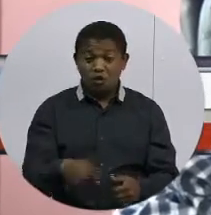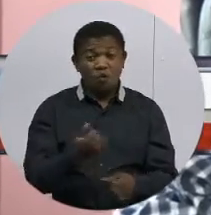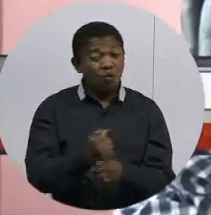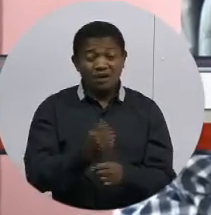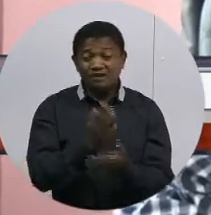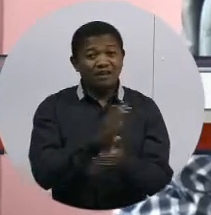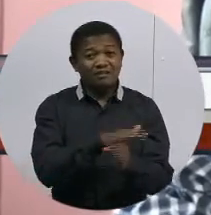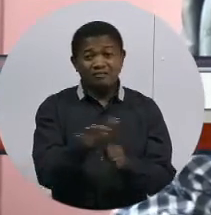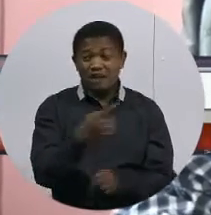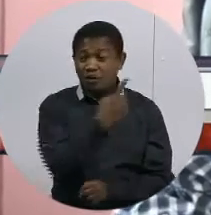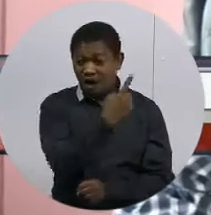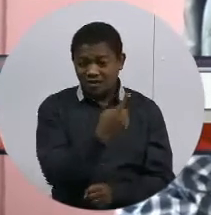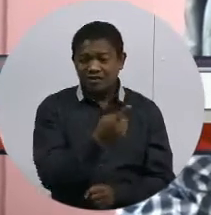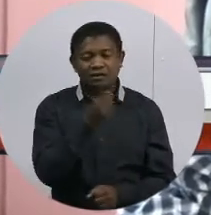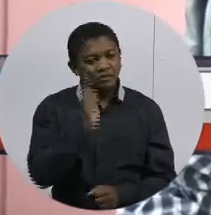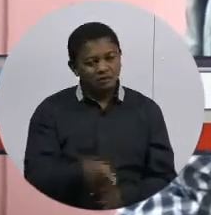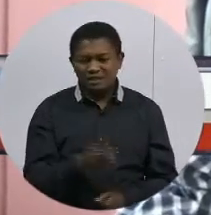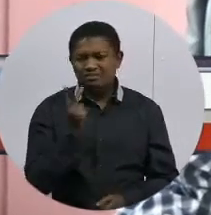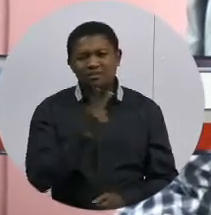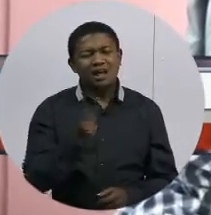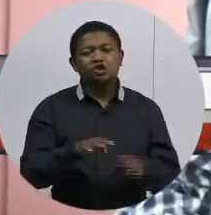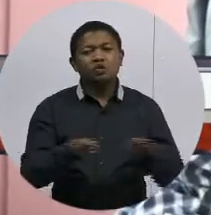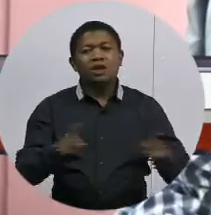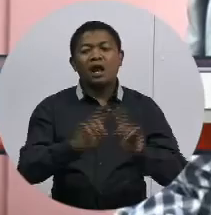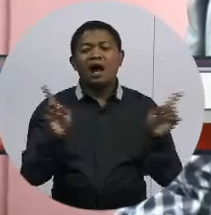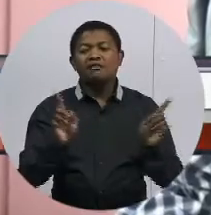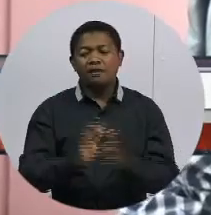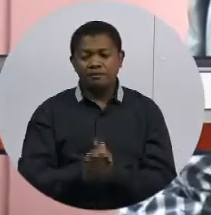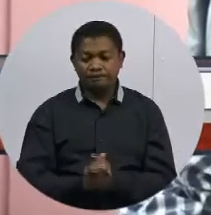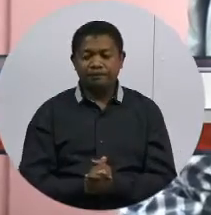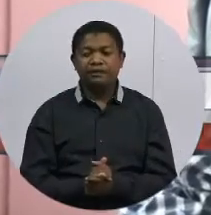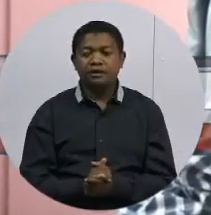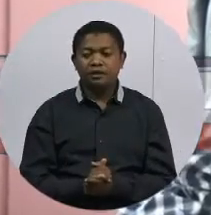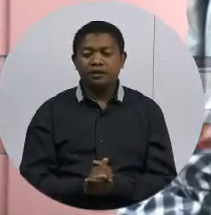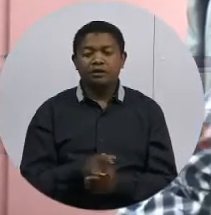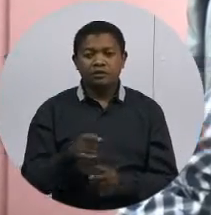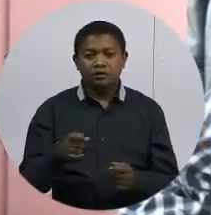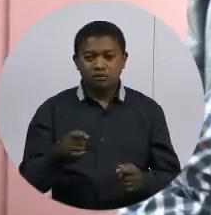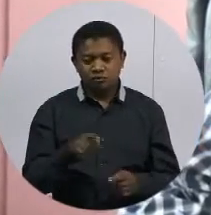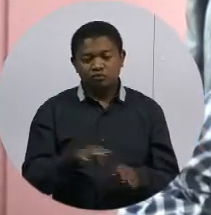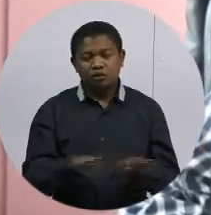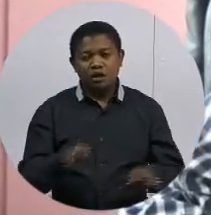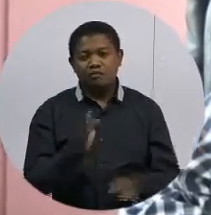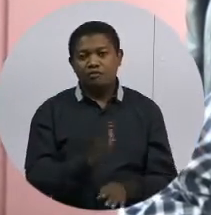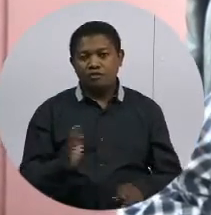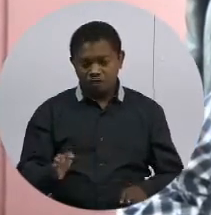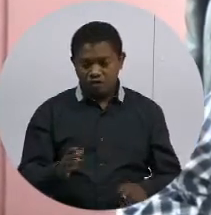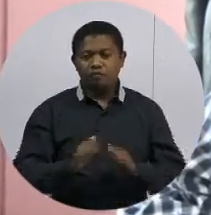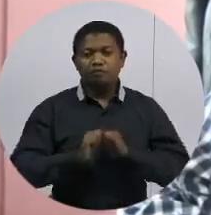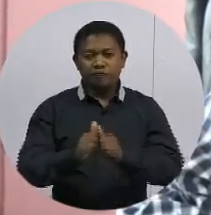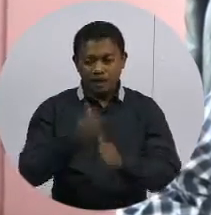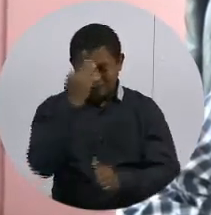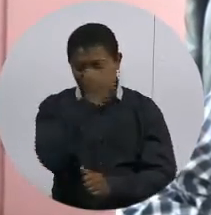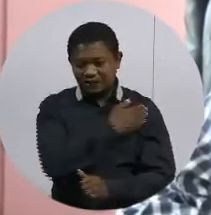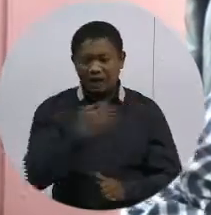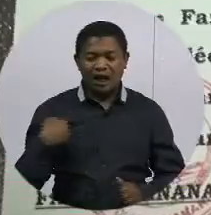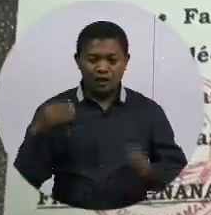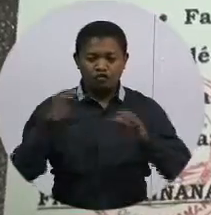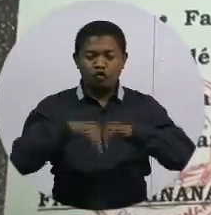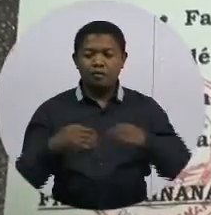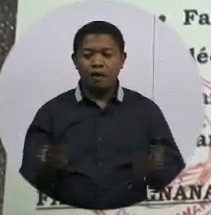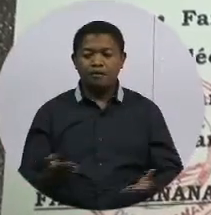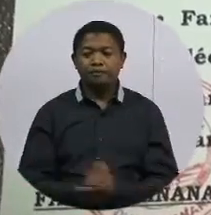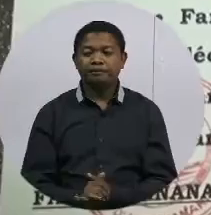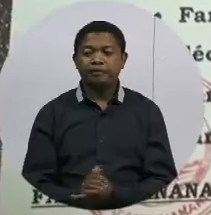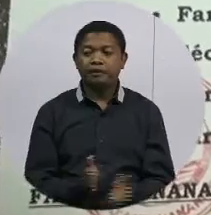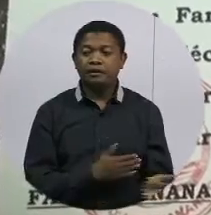le eny a dia tsy maintsy afa-mijery a toerana vaovao a irahana zany a amin'ny fanjakana fohibe.